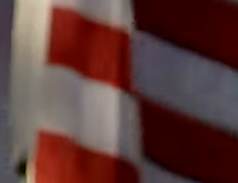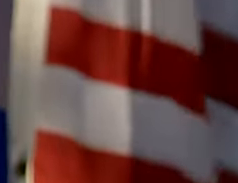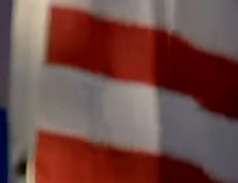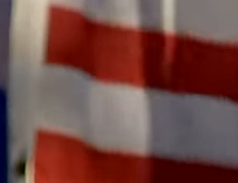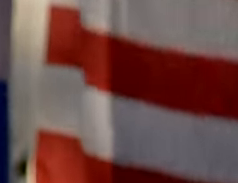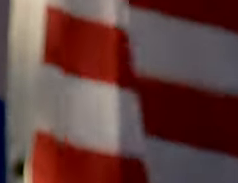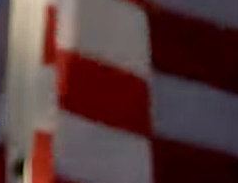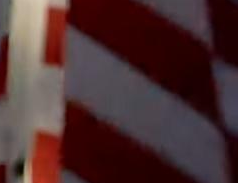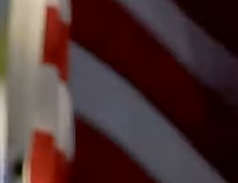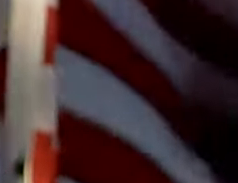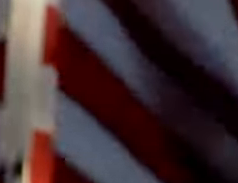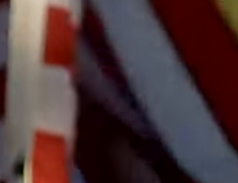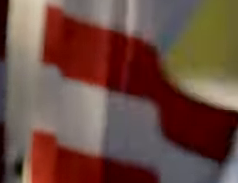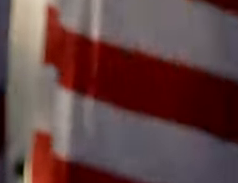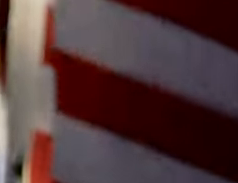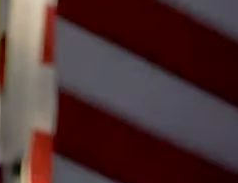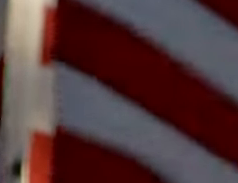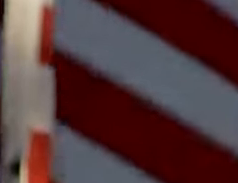יומם